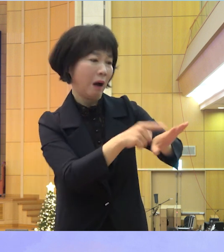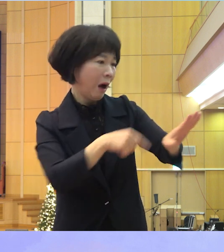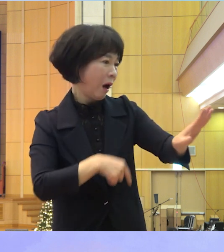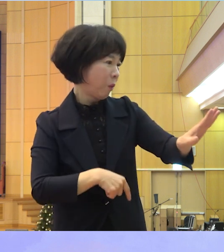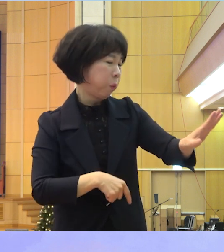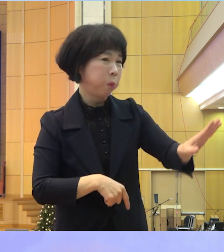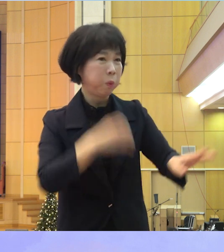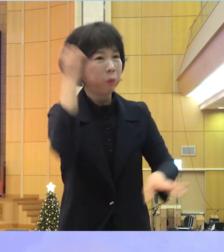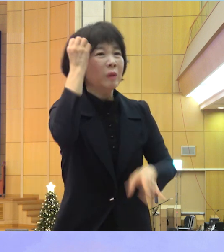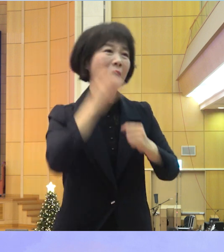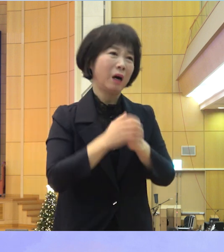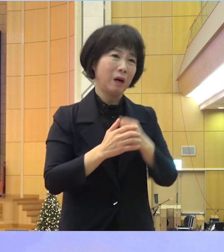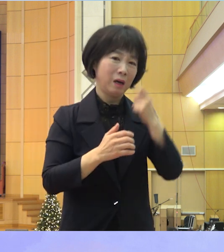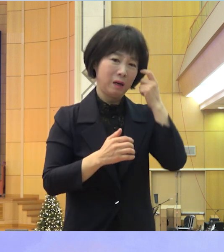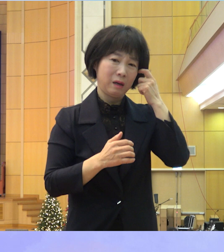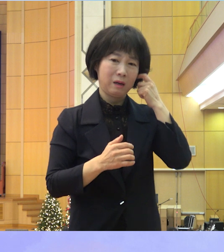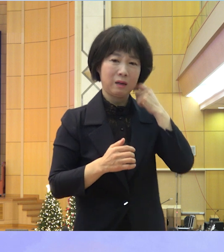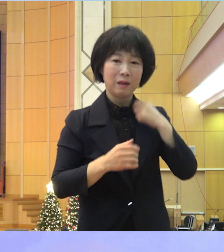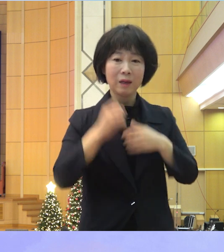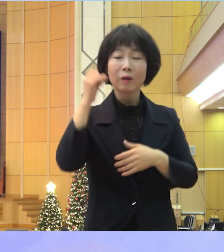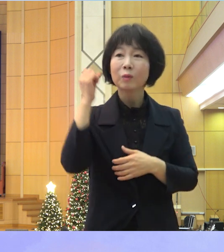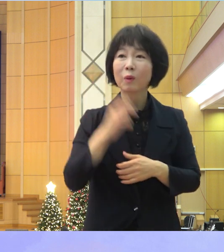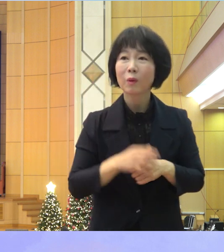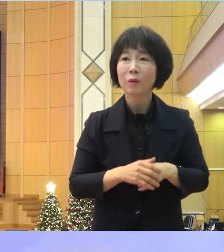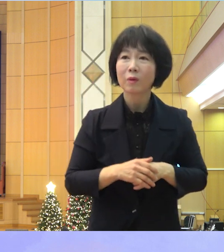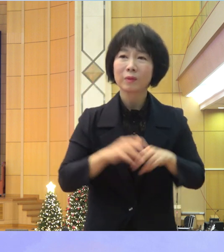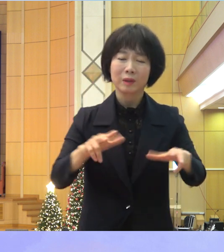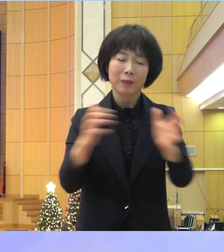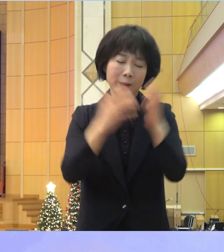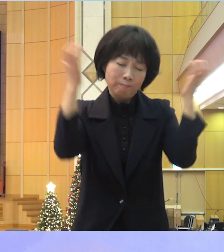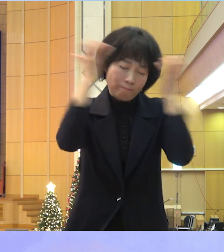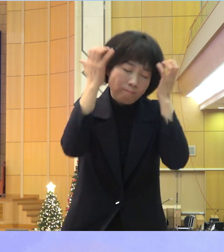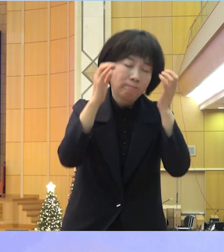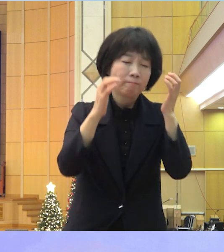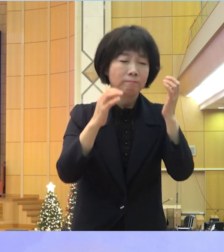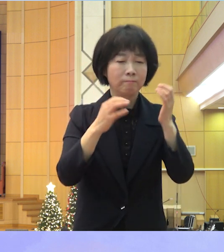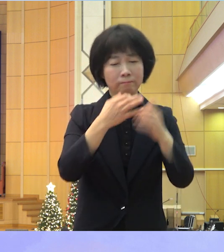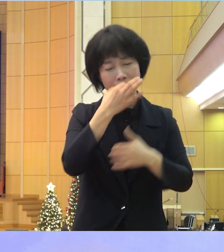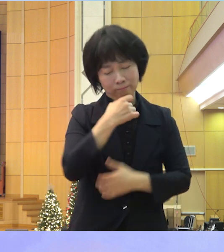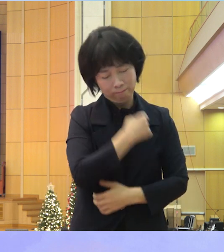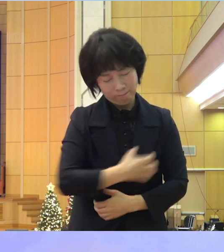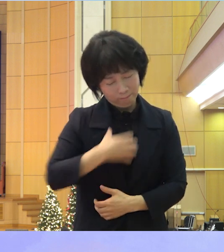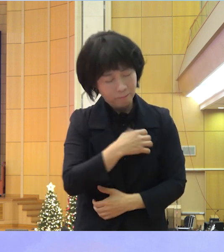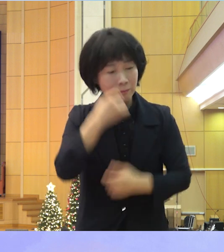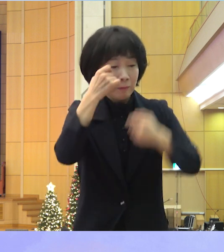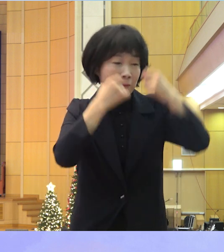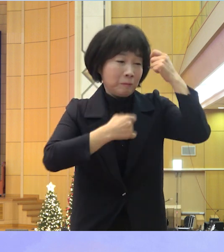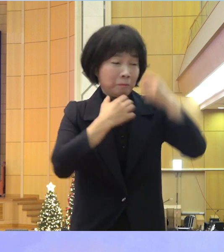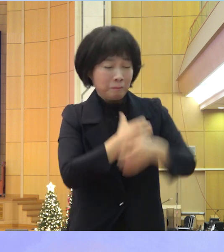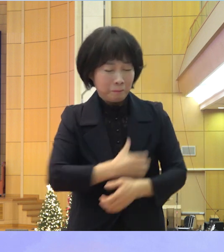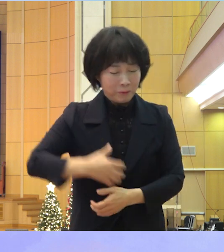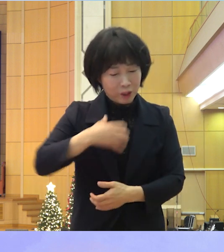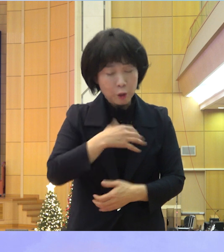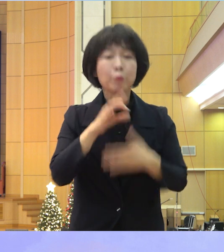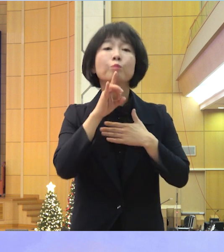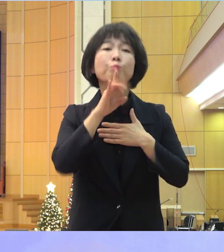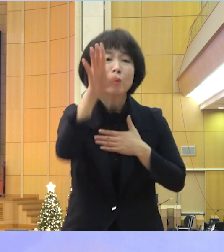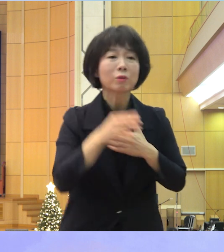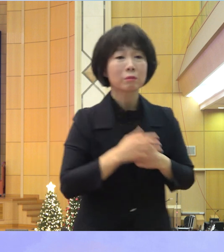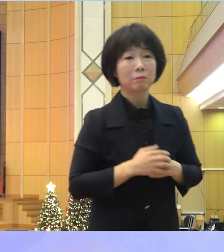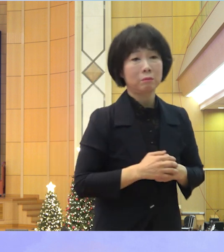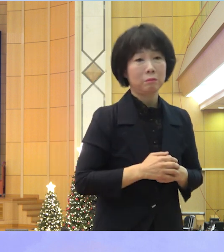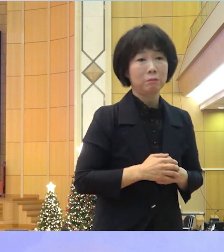그 연수의 자랑은 수고와 슬픔뿐이요, 수고한 거 고생한 것밖에 없고, 그리고 슬픔뿐이요,